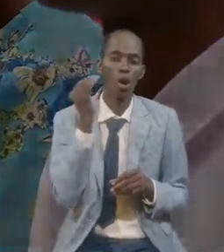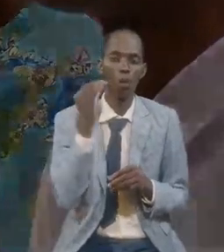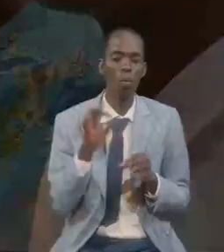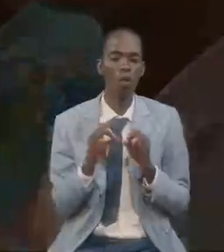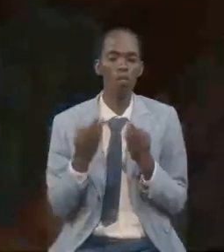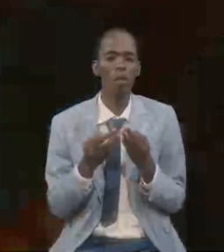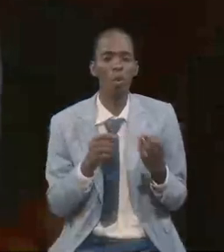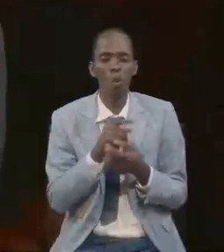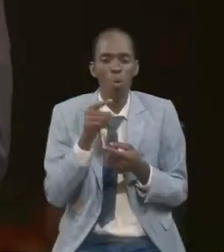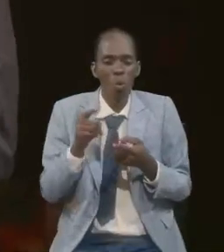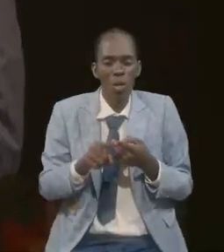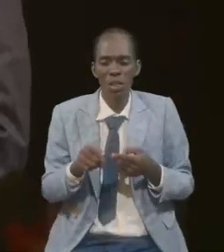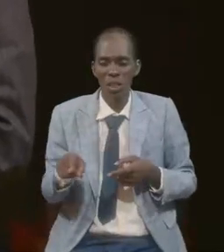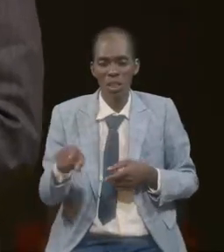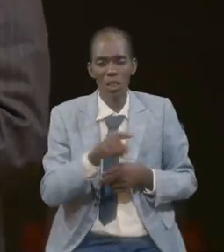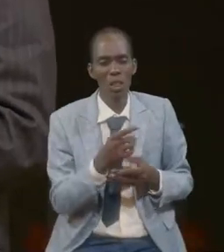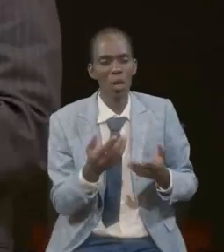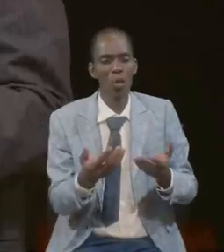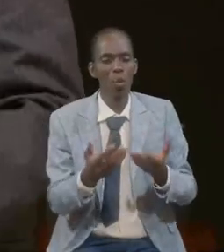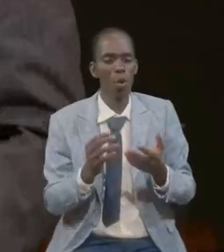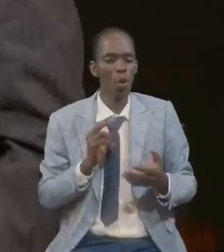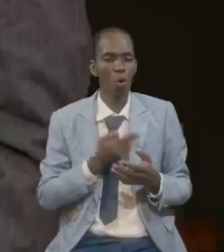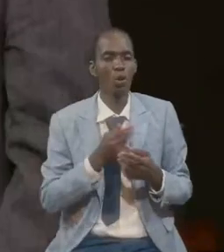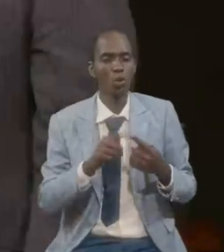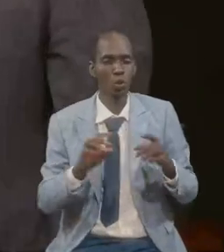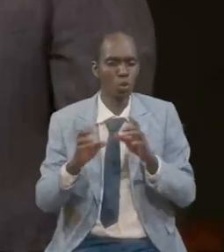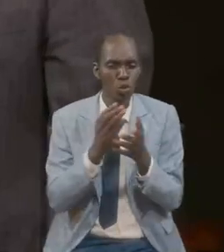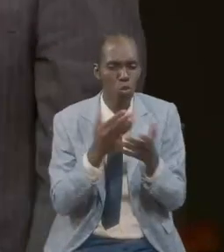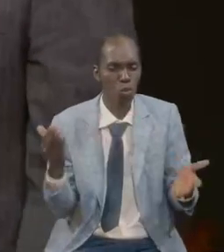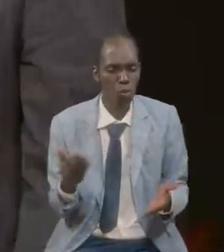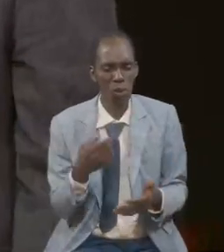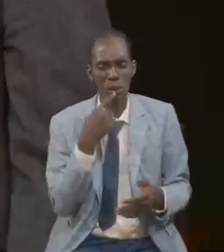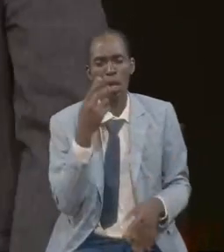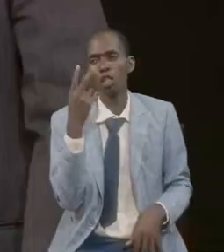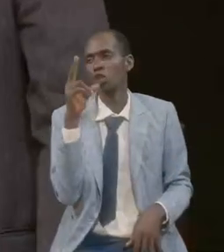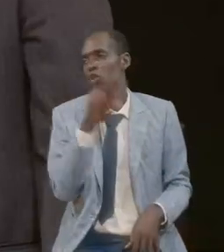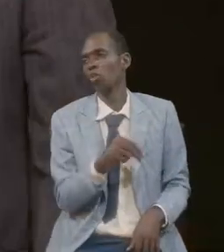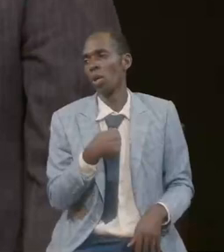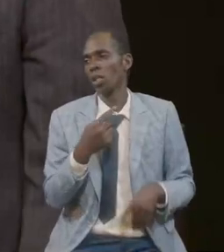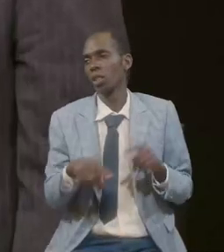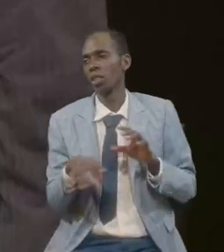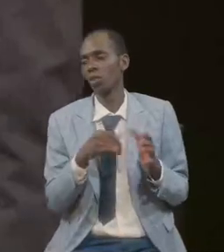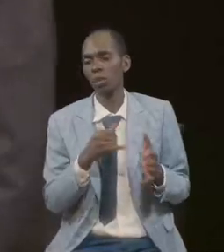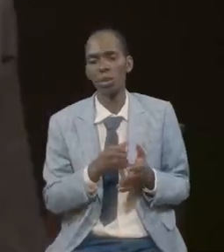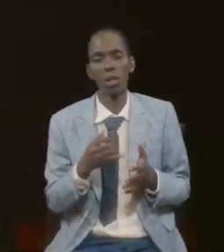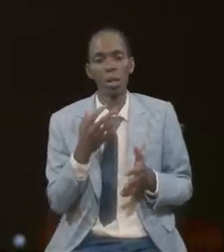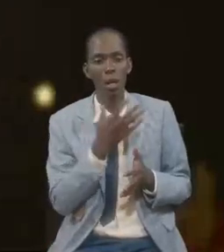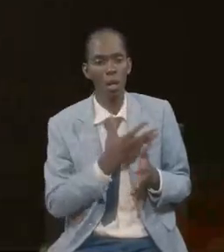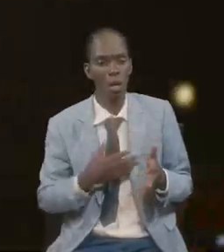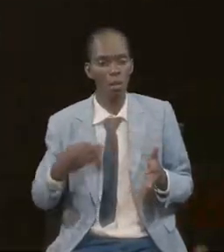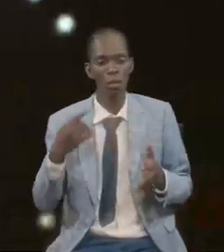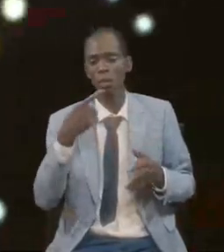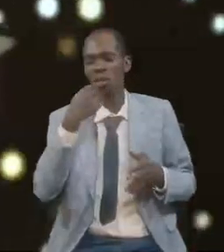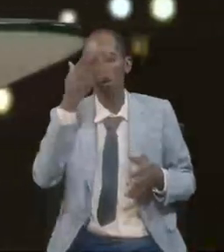ils veulent que nous fassions quelque chose et nous disons non, dis-moi. Après, la Bible a dit, et puis ils citent